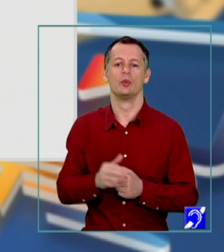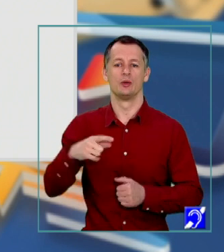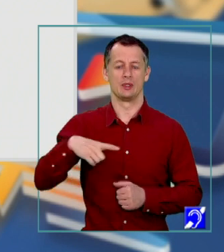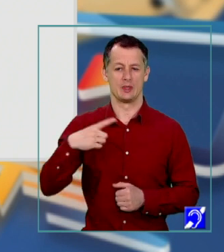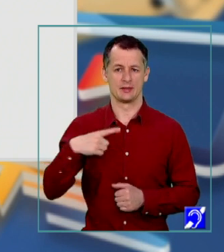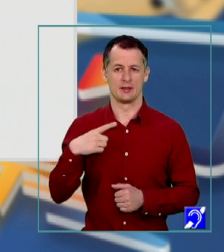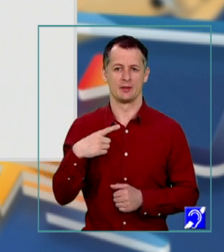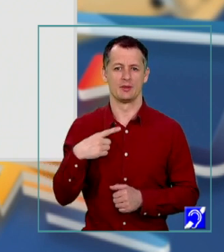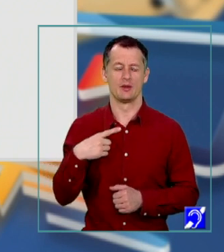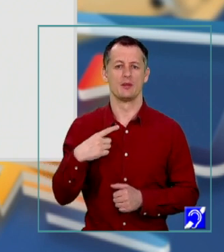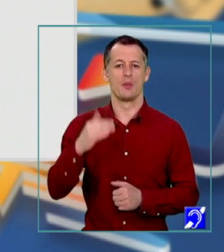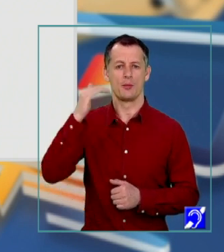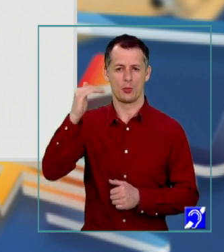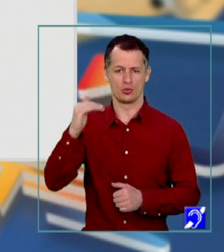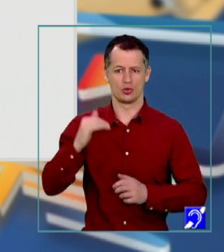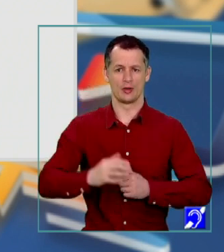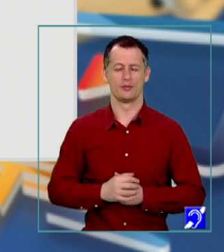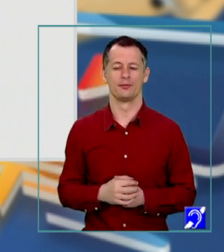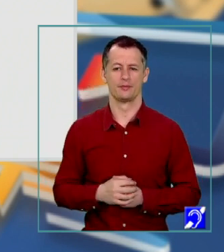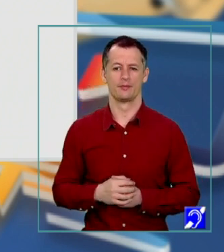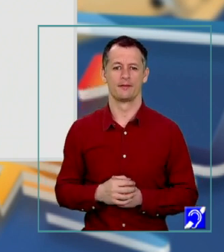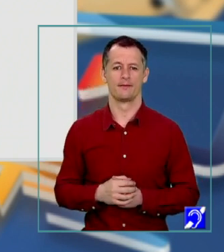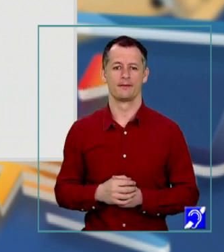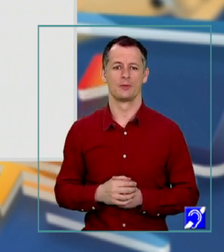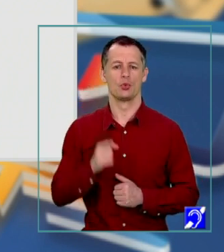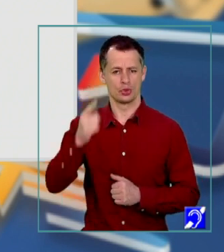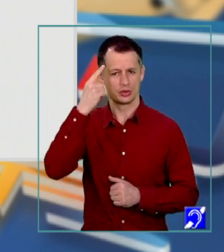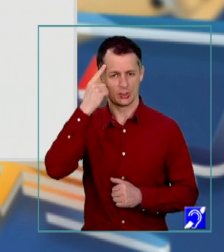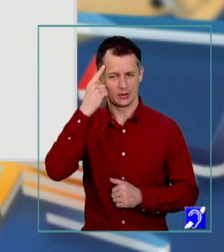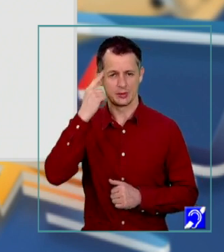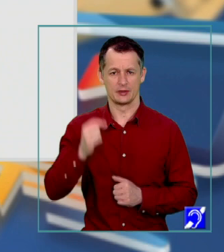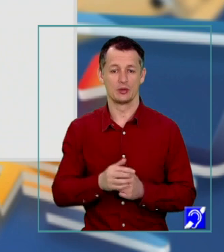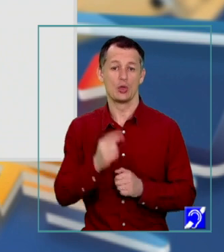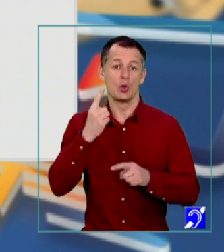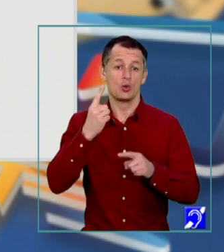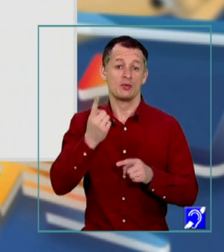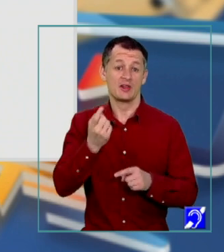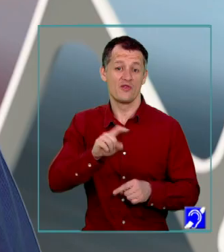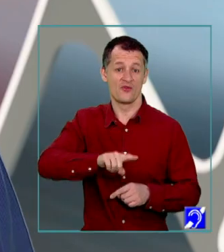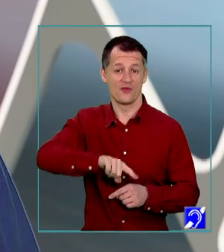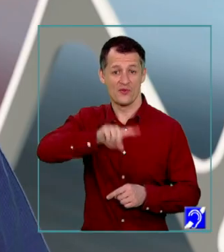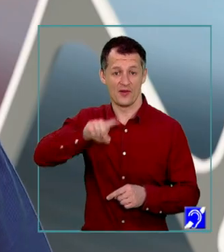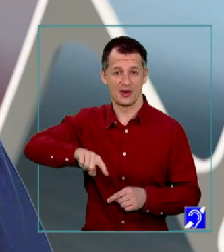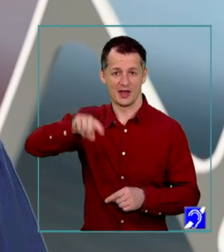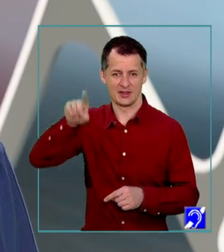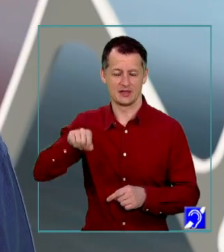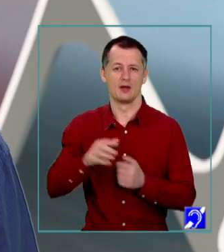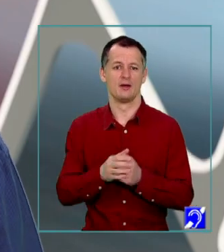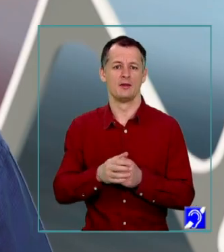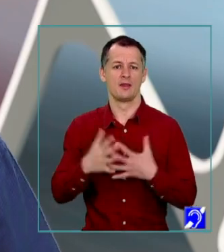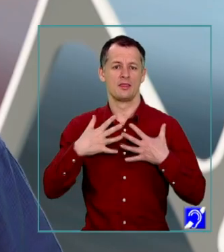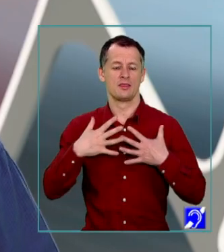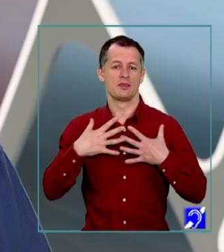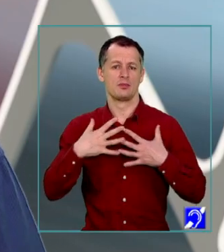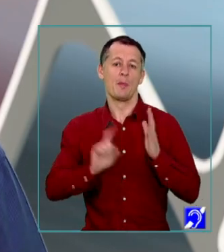proporțională, și asta o știți cu siguranță din teorie, cu variația temperaturii corpului. E foarte bine știut